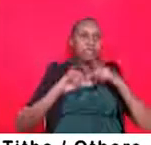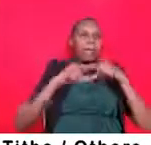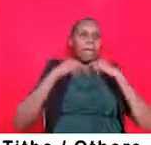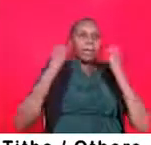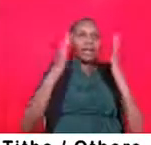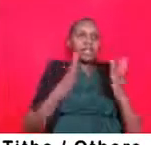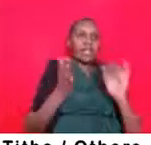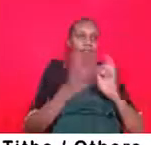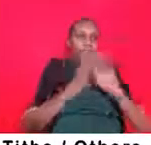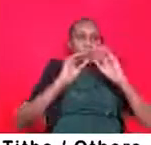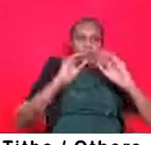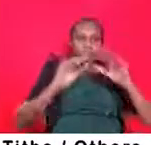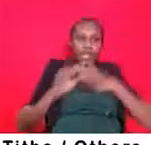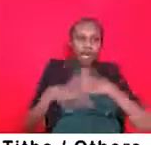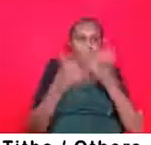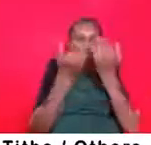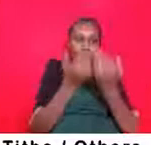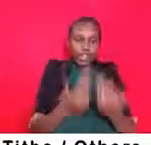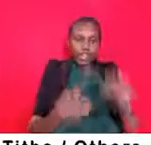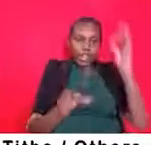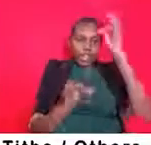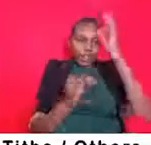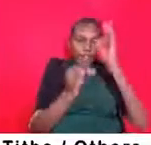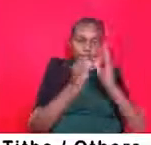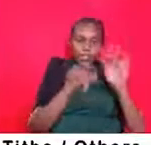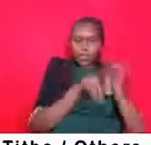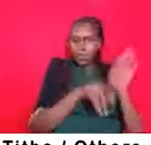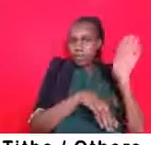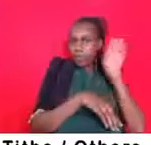mchungaji tuwafunze watoto wetu imani na kutii,